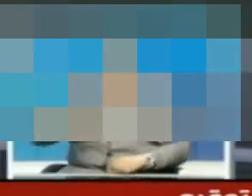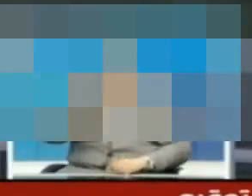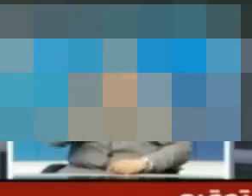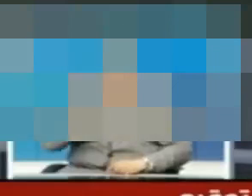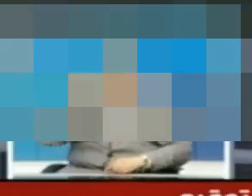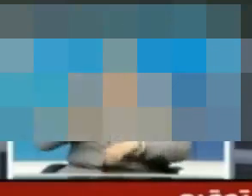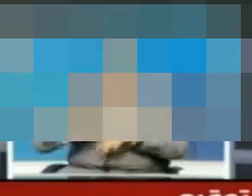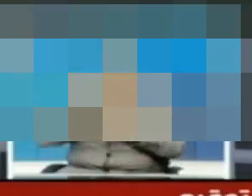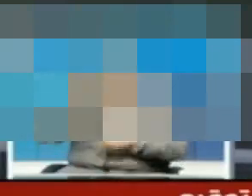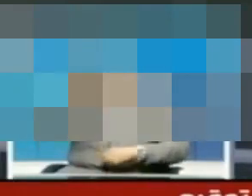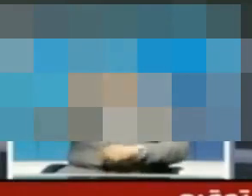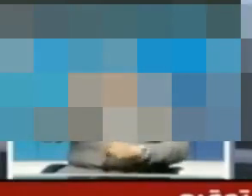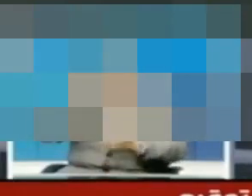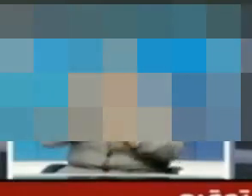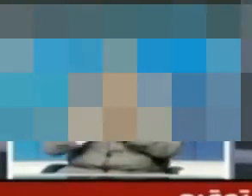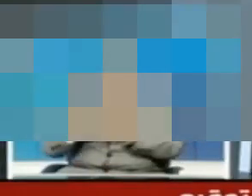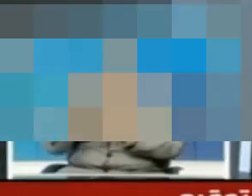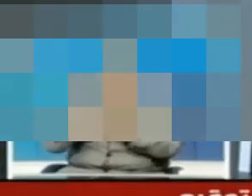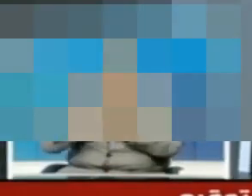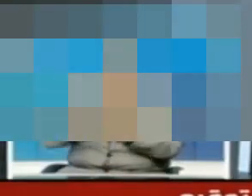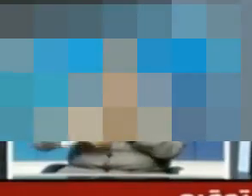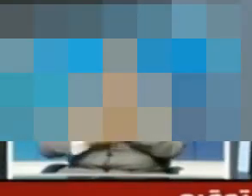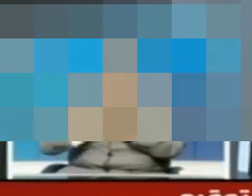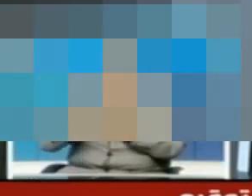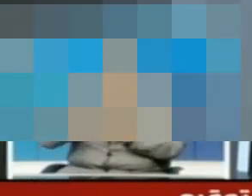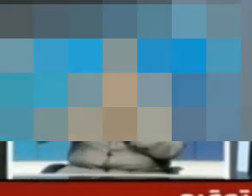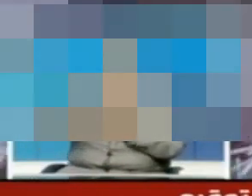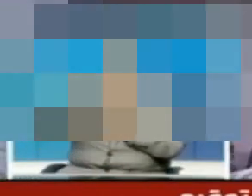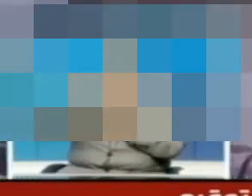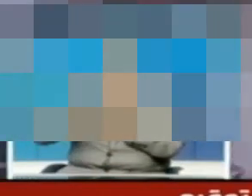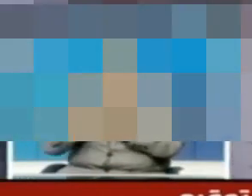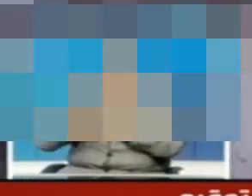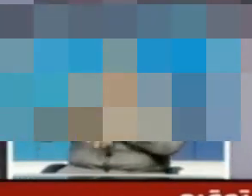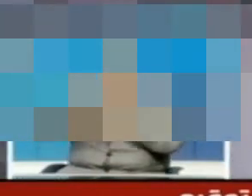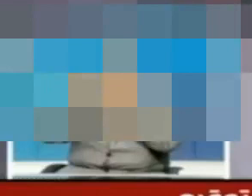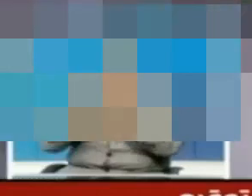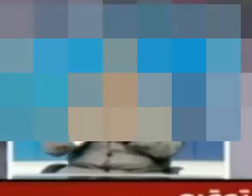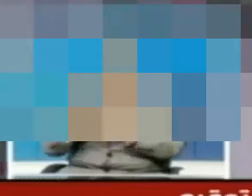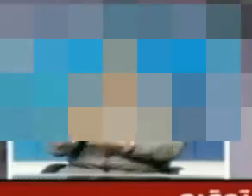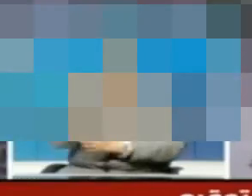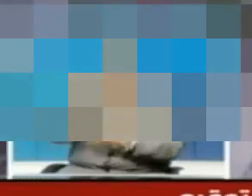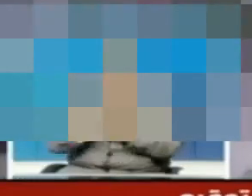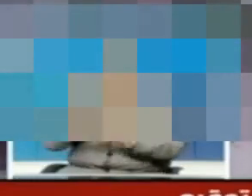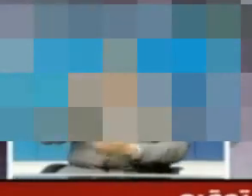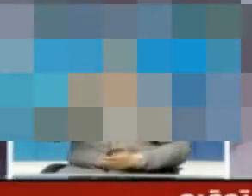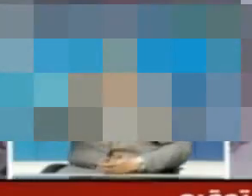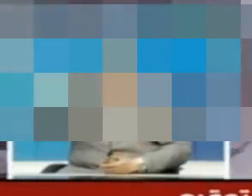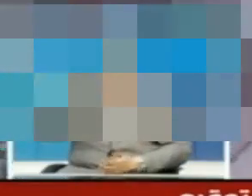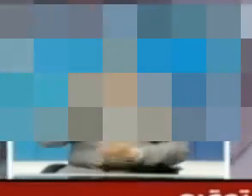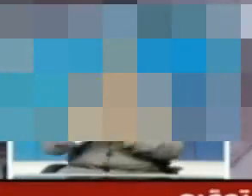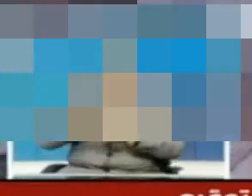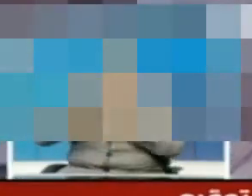إنساني، أكدته رسالة مشتركة لوكالات الإغاثة الرئيسية التابعة للأمم المتحدة،